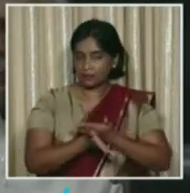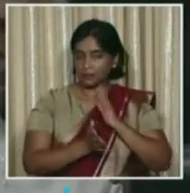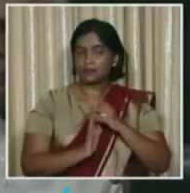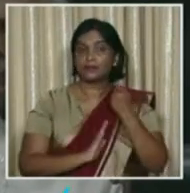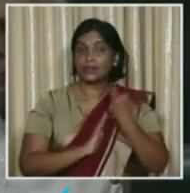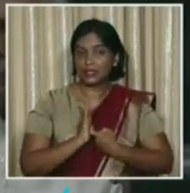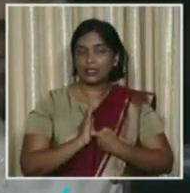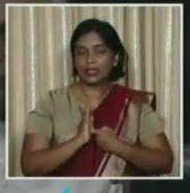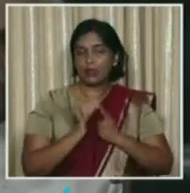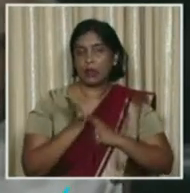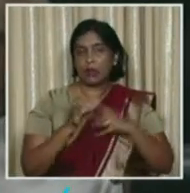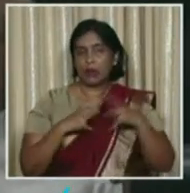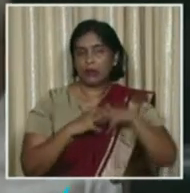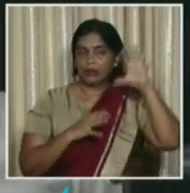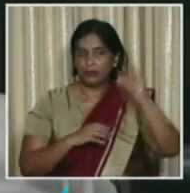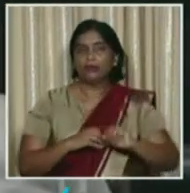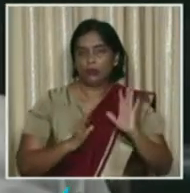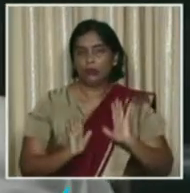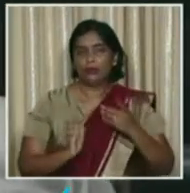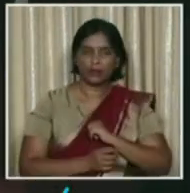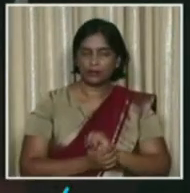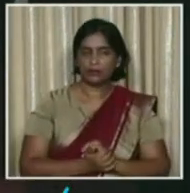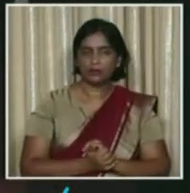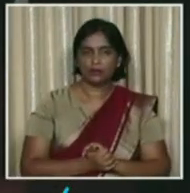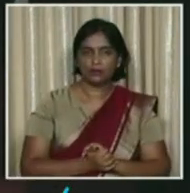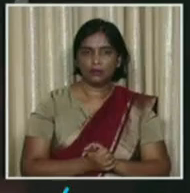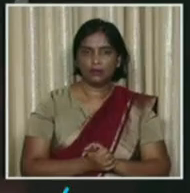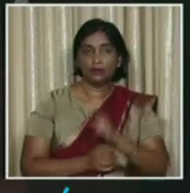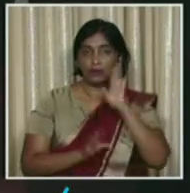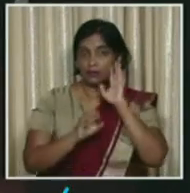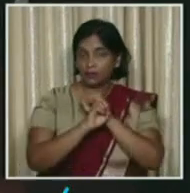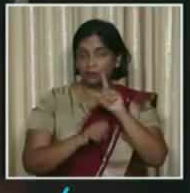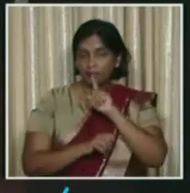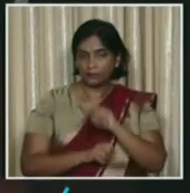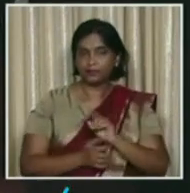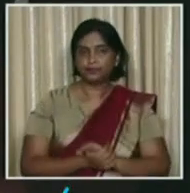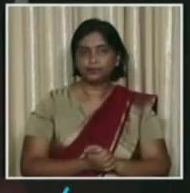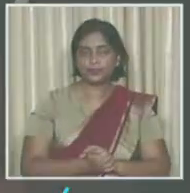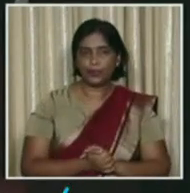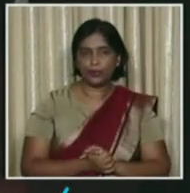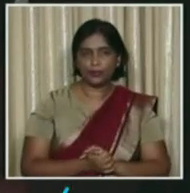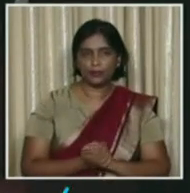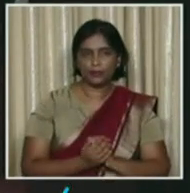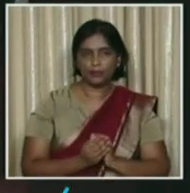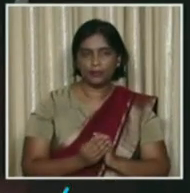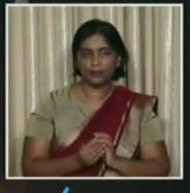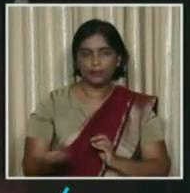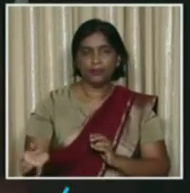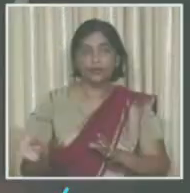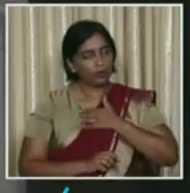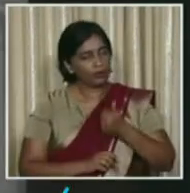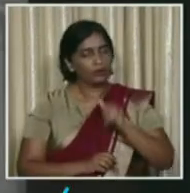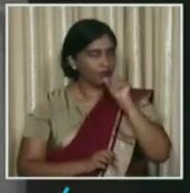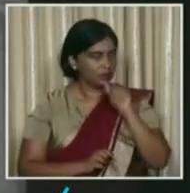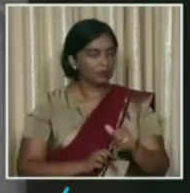නීති ගේන්න ඕනේ. ඒ නිසා අපි සාකච්ඡා කළා නීති ගේනවා. අර ප්‍රකාශයක් තියෙනවා you have to walk the talk කියන දේ ක්‍රියාත්මක